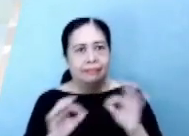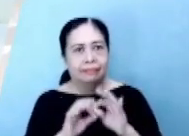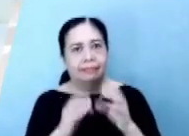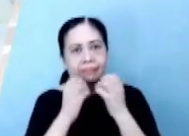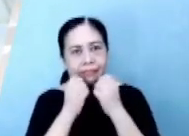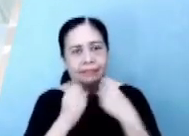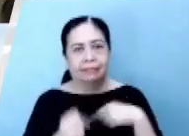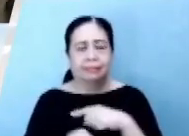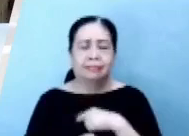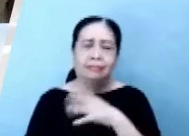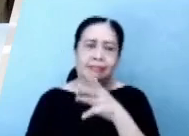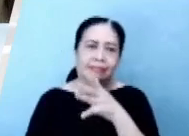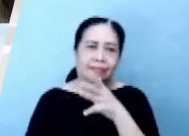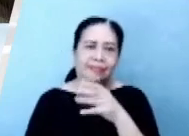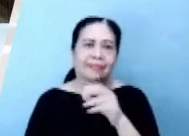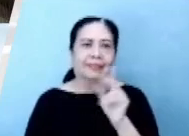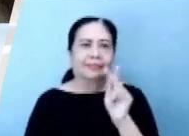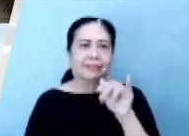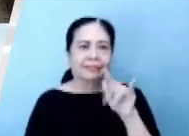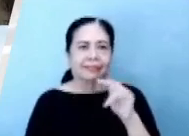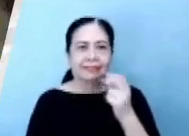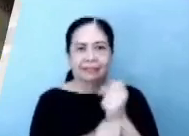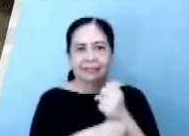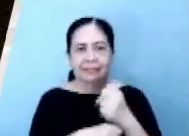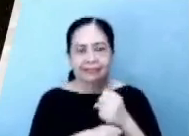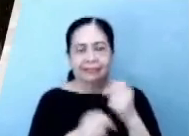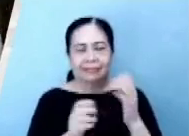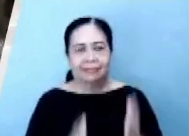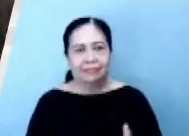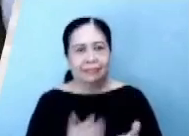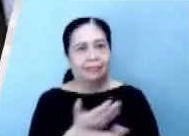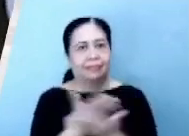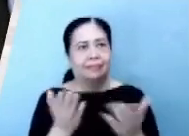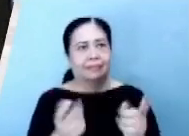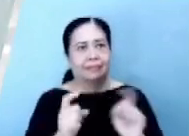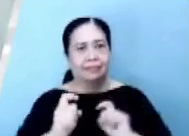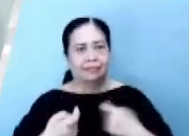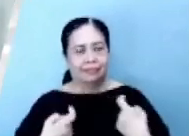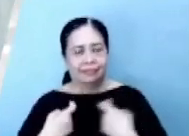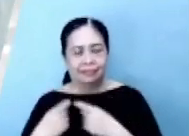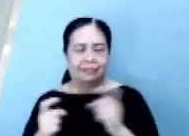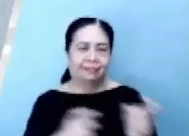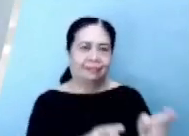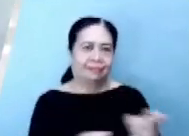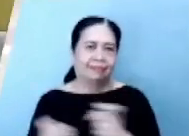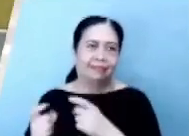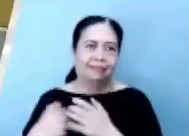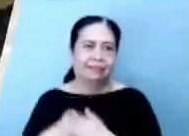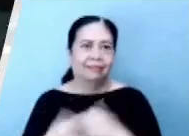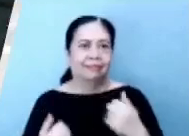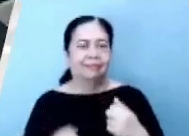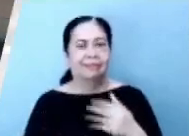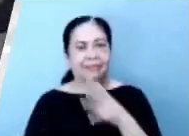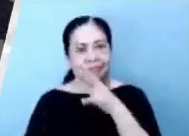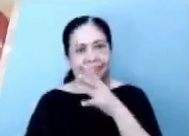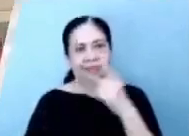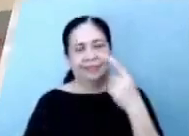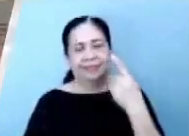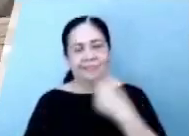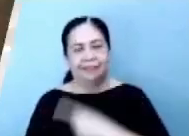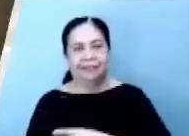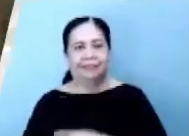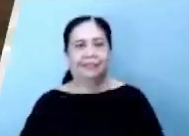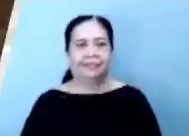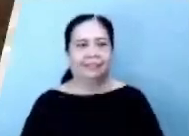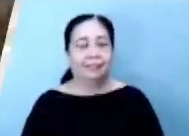inang magkikiping. Sa inyo pong mga regalo ay ngayon pong buwan ng mga ina. Sa mga nais makiisa